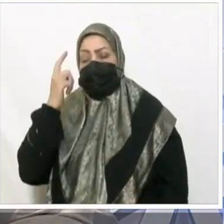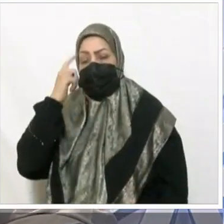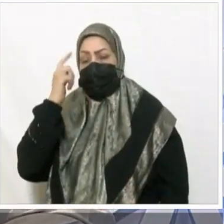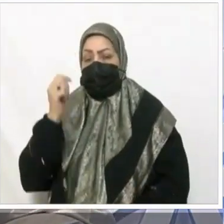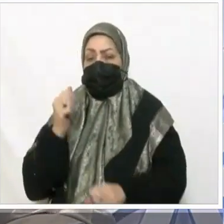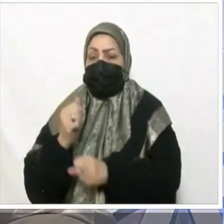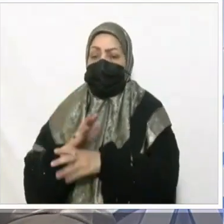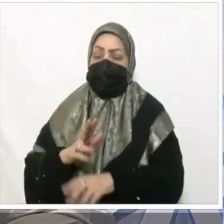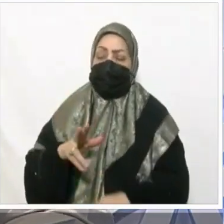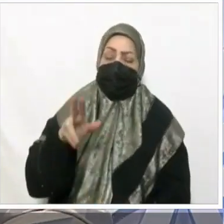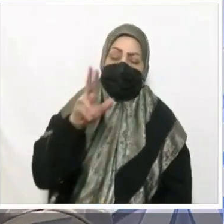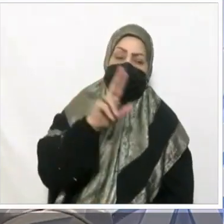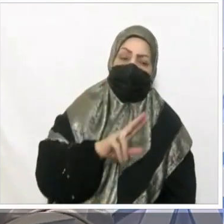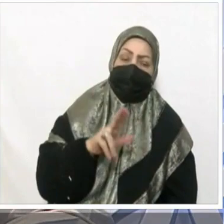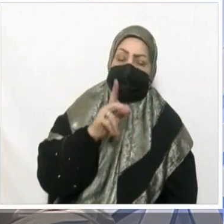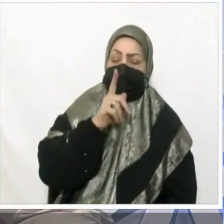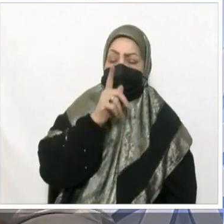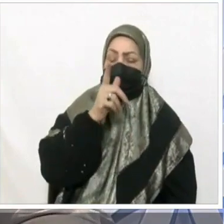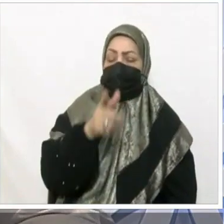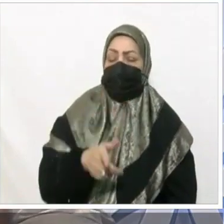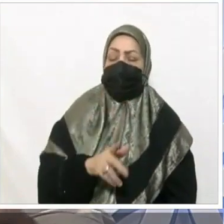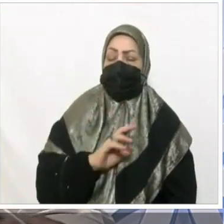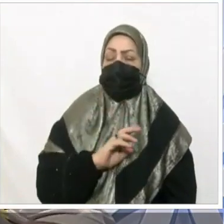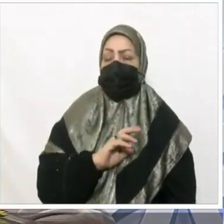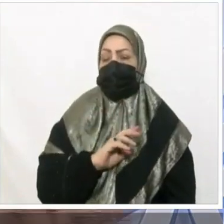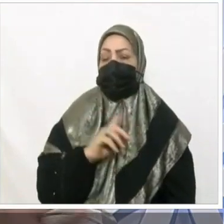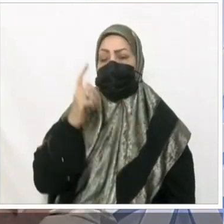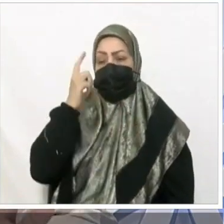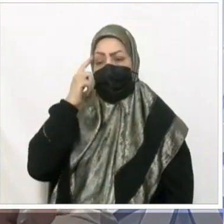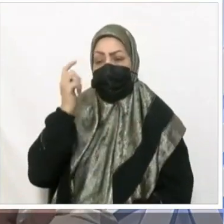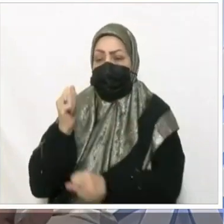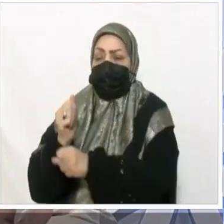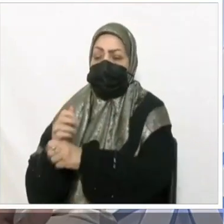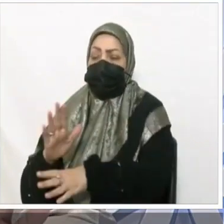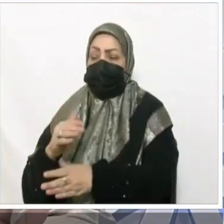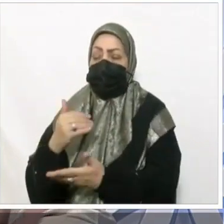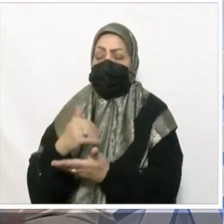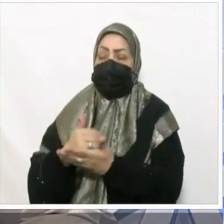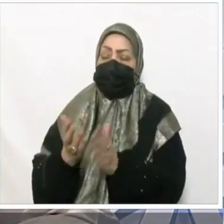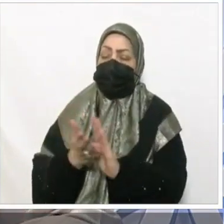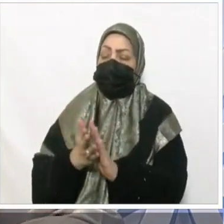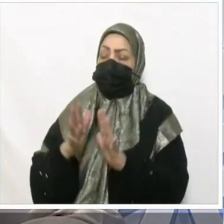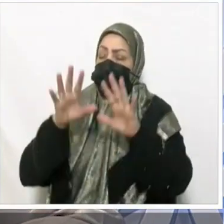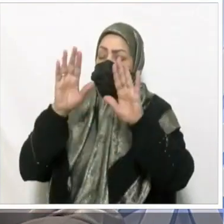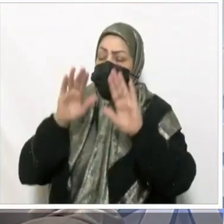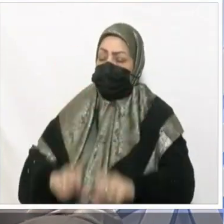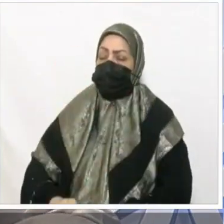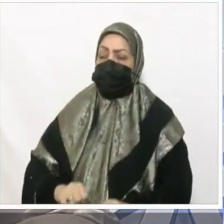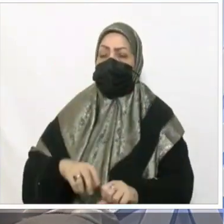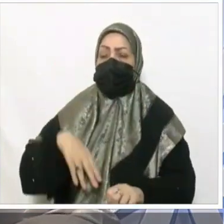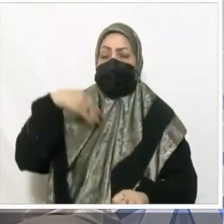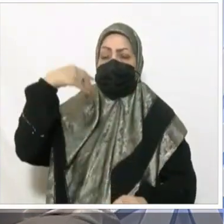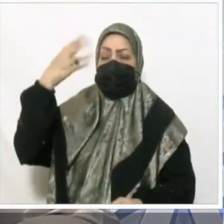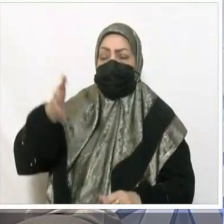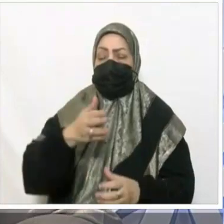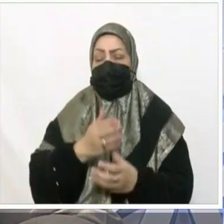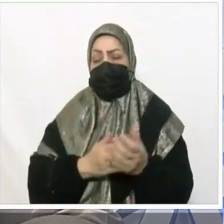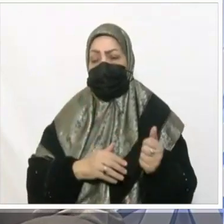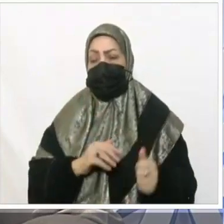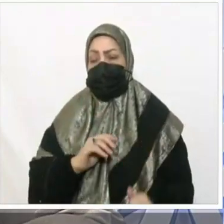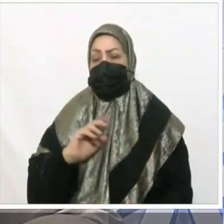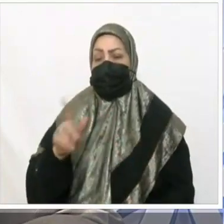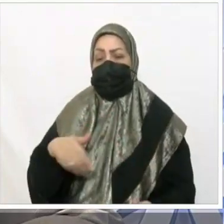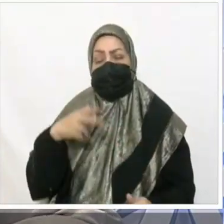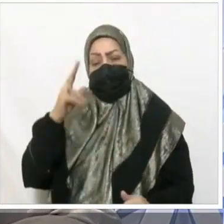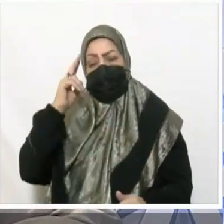الحق أن تترك كل التركة للورثة، ولك الحق أن تتصدقي بجزء من